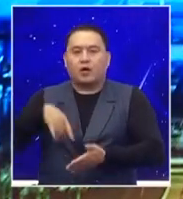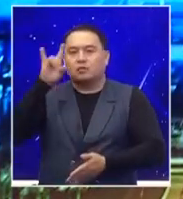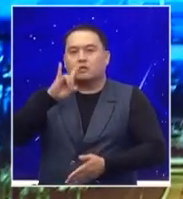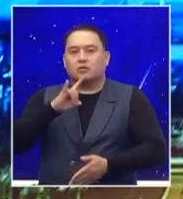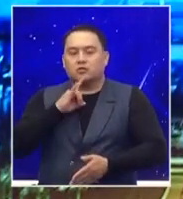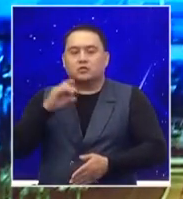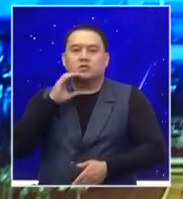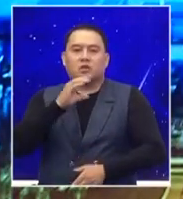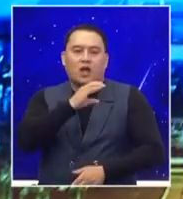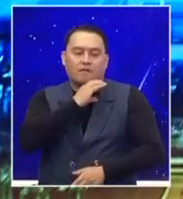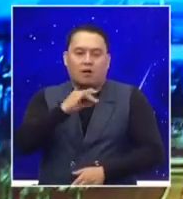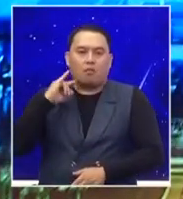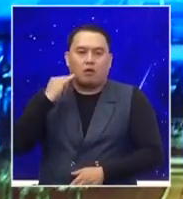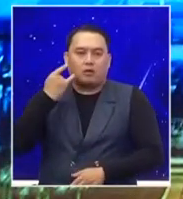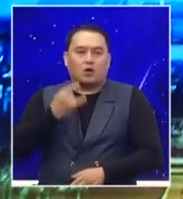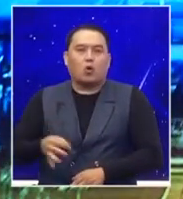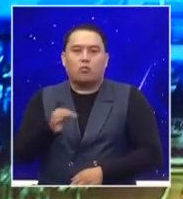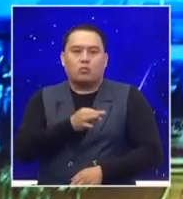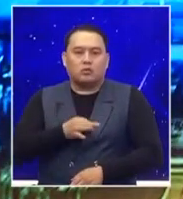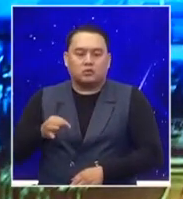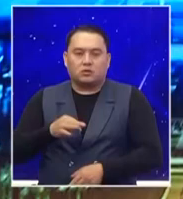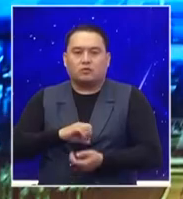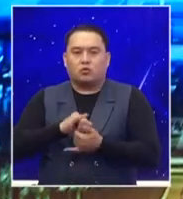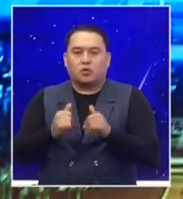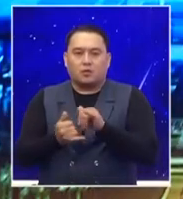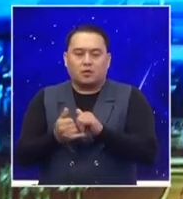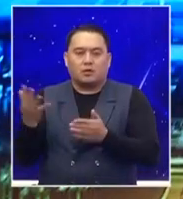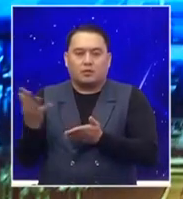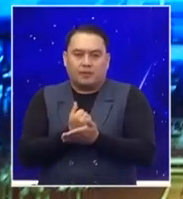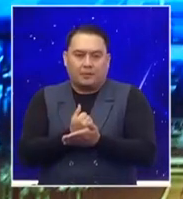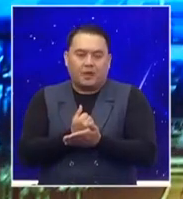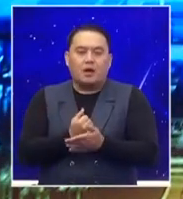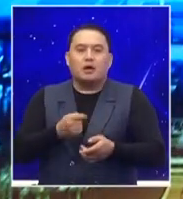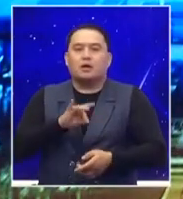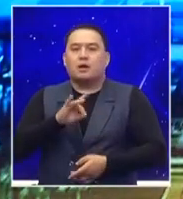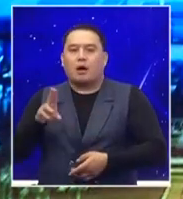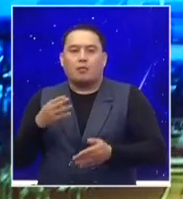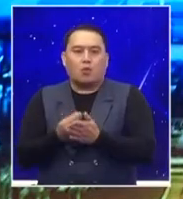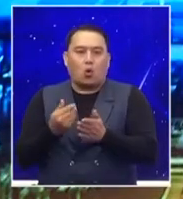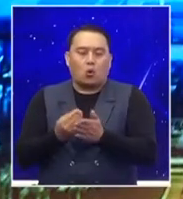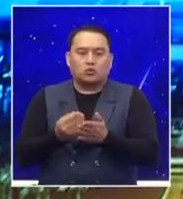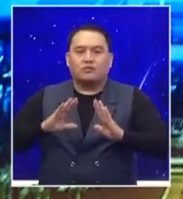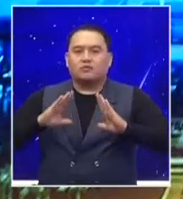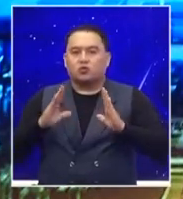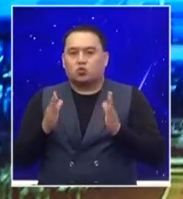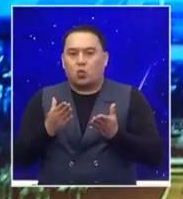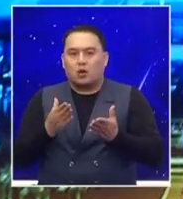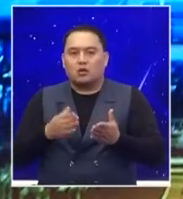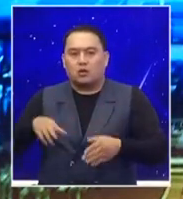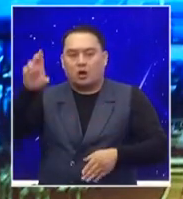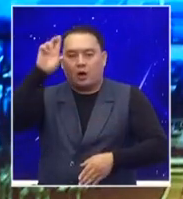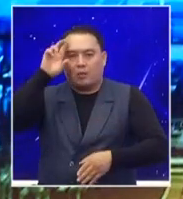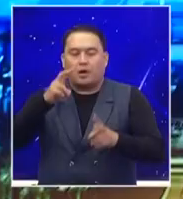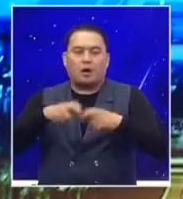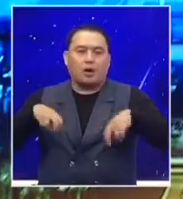Қазақстан, Солтүстік Қазақстан және Павлодар облыстарында пандемияны жұқтырғандар көп. Жалпы республикадағы эпидемиологиялық ахуал үкімет